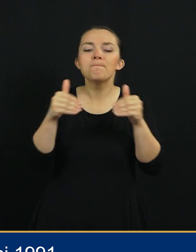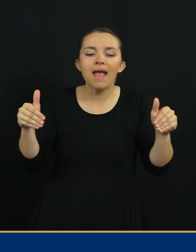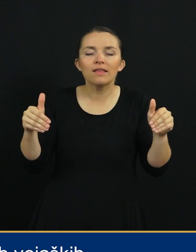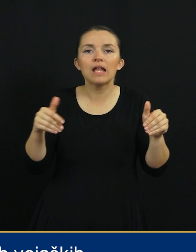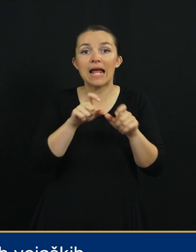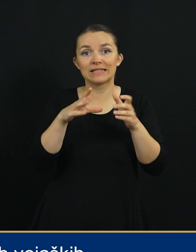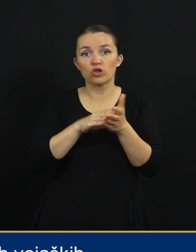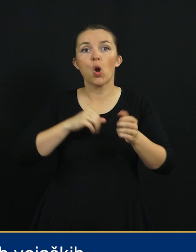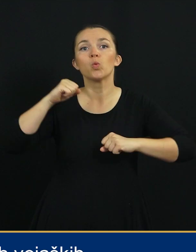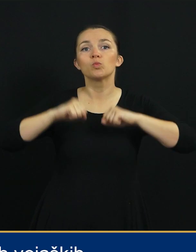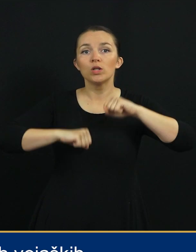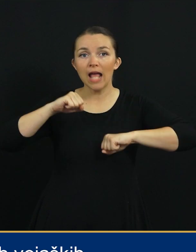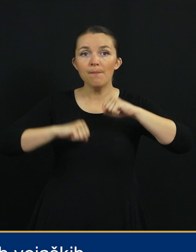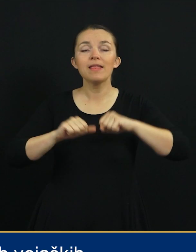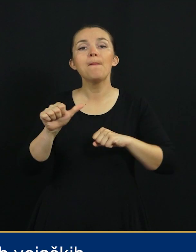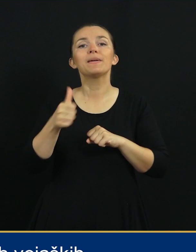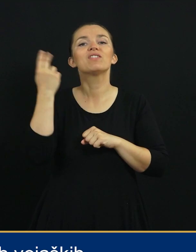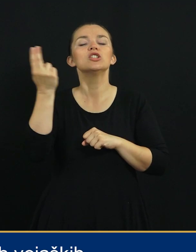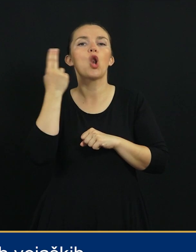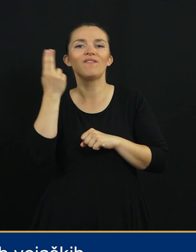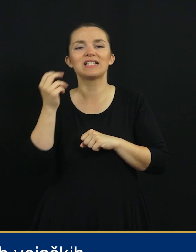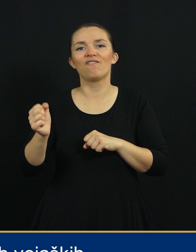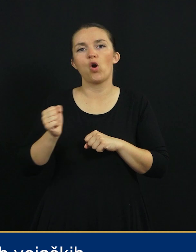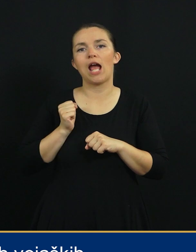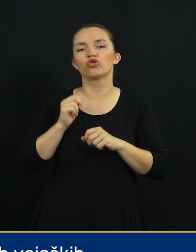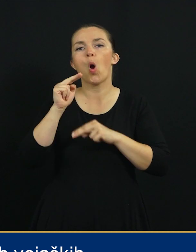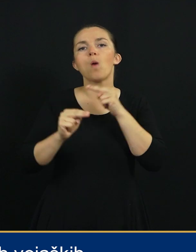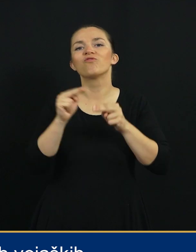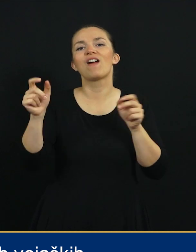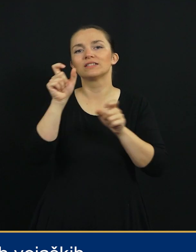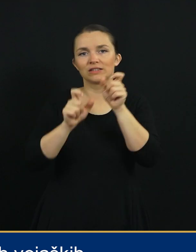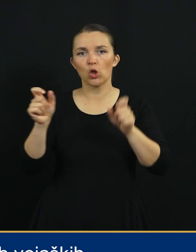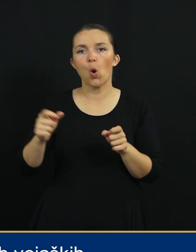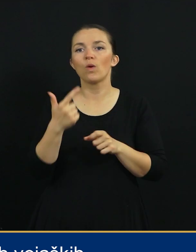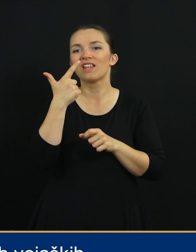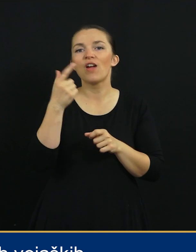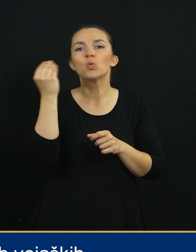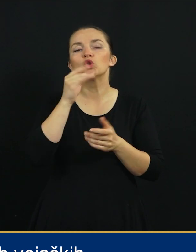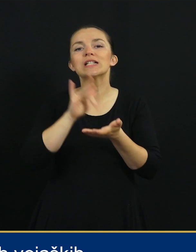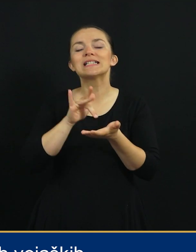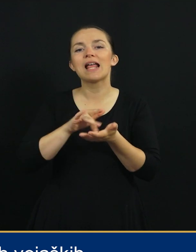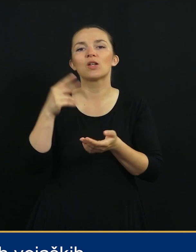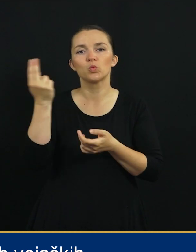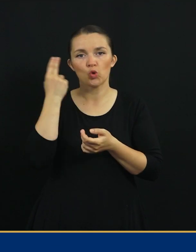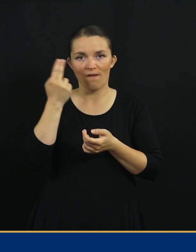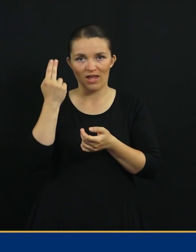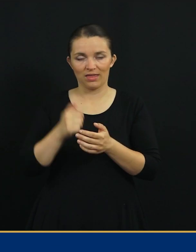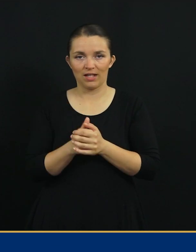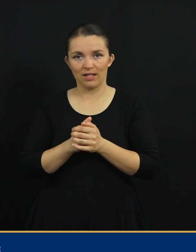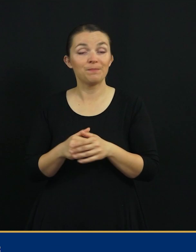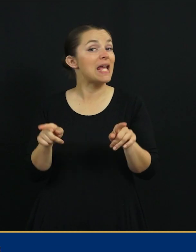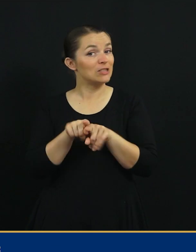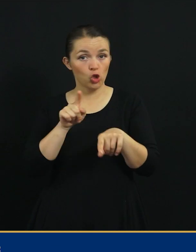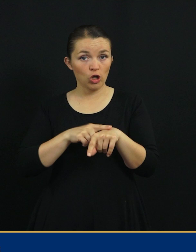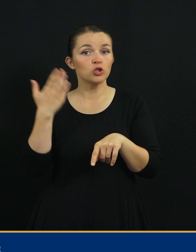se je začelo usposabljanje prvih slovenskih vojaških obveznikov v 2 učnih centrih v Sloveniji.